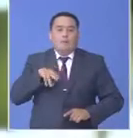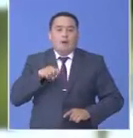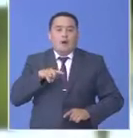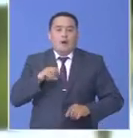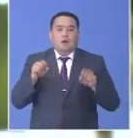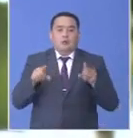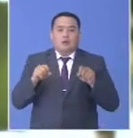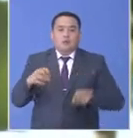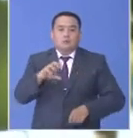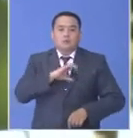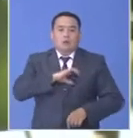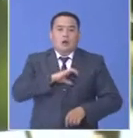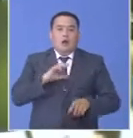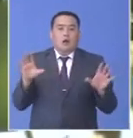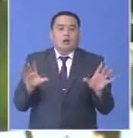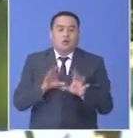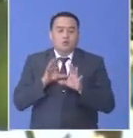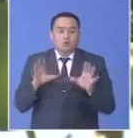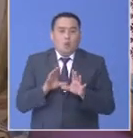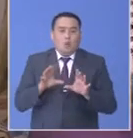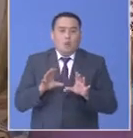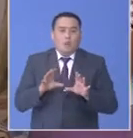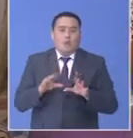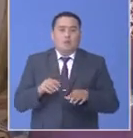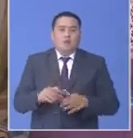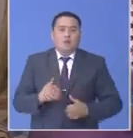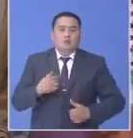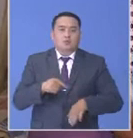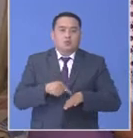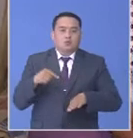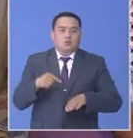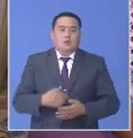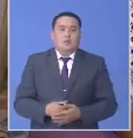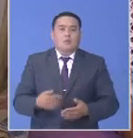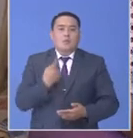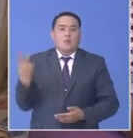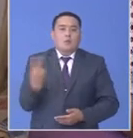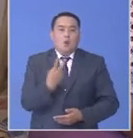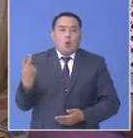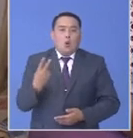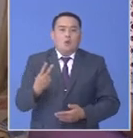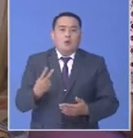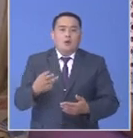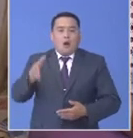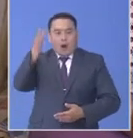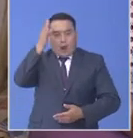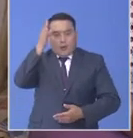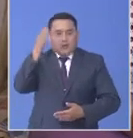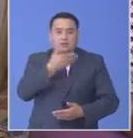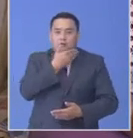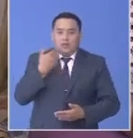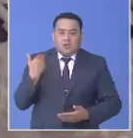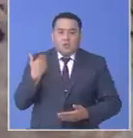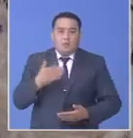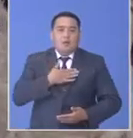знак Алтын-Алка с особым трепетом и гордостью. Мы оба не получили в свое время никаких знаний и